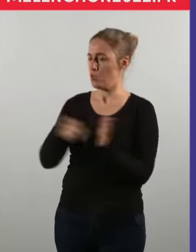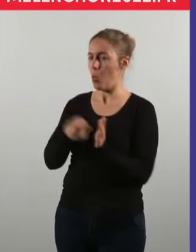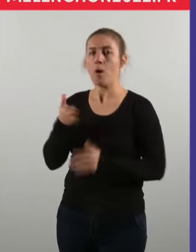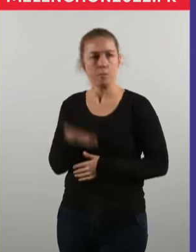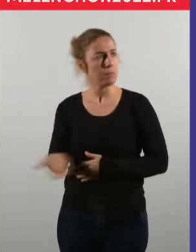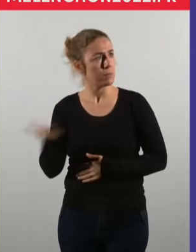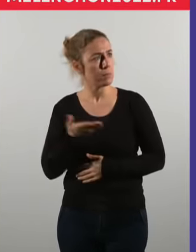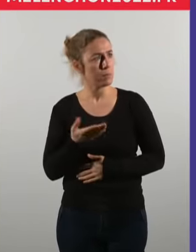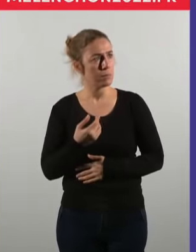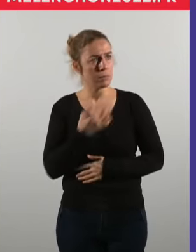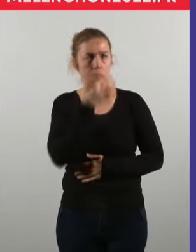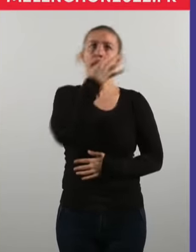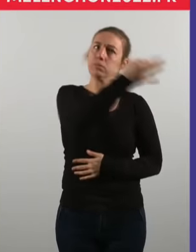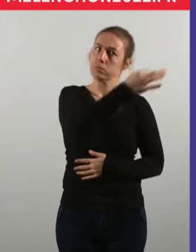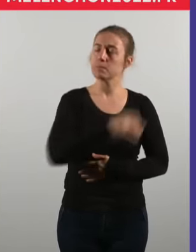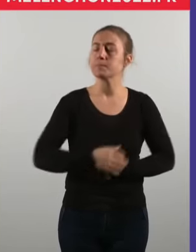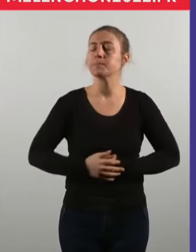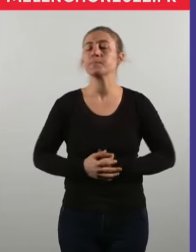Je viens vous dire